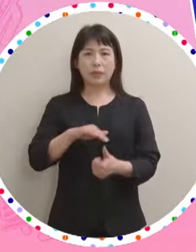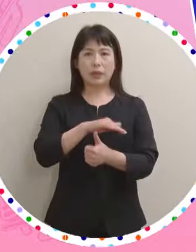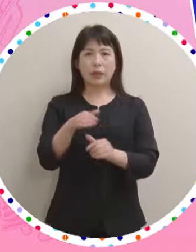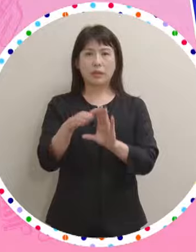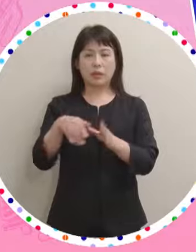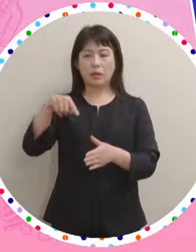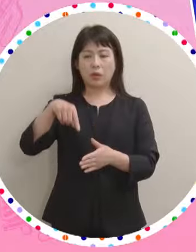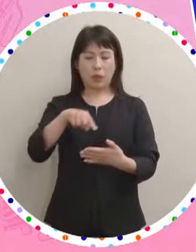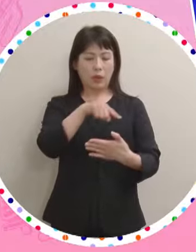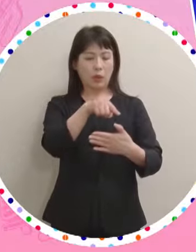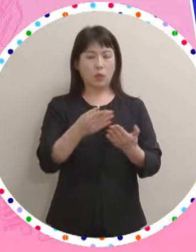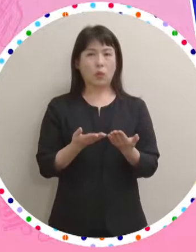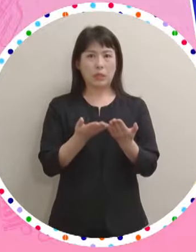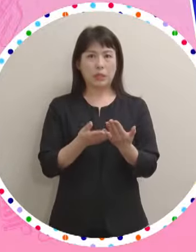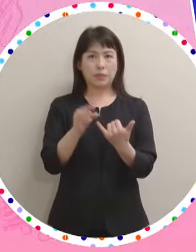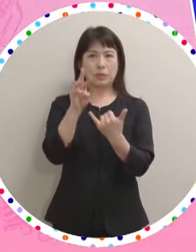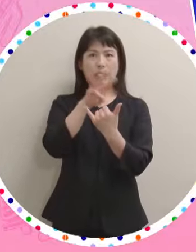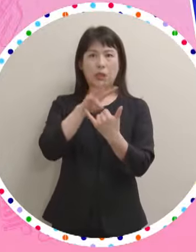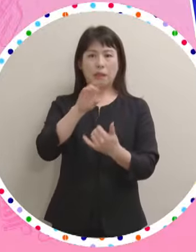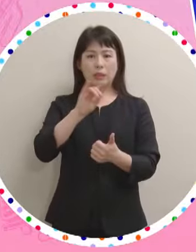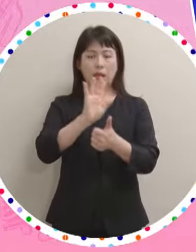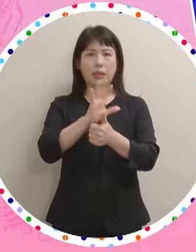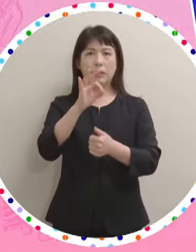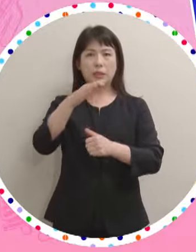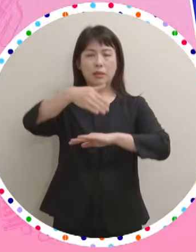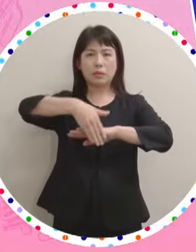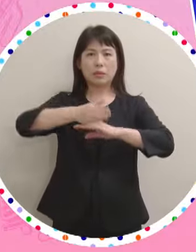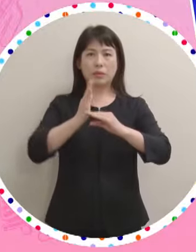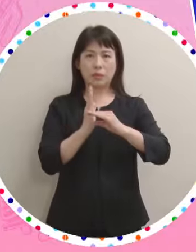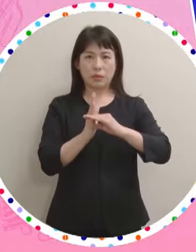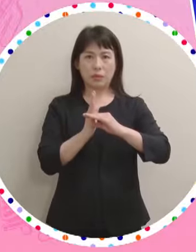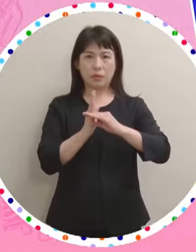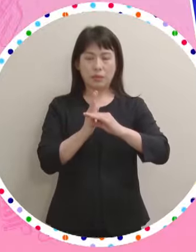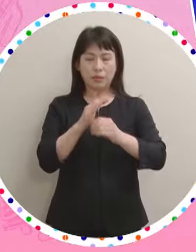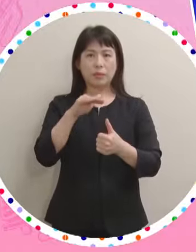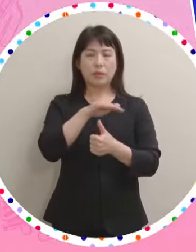愛知県では能登半島地震の災害義援金の受付を行っ